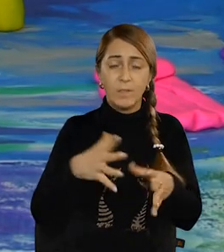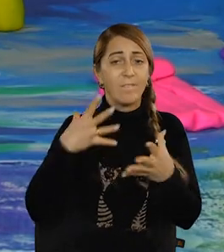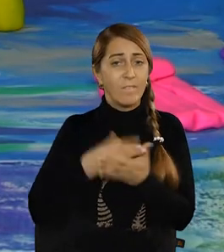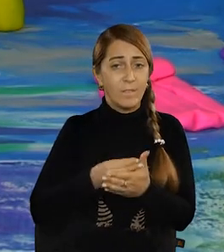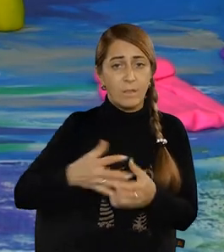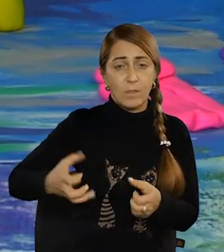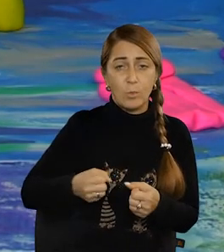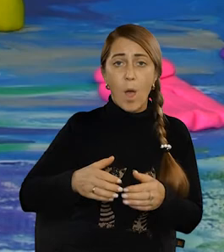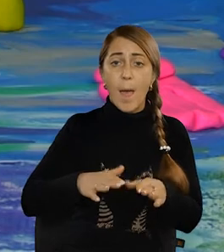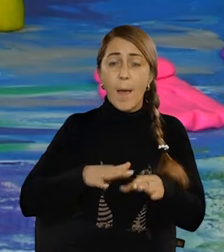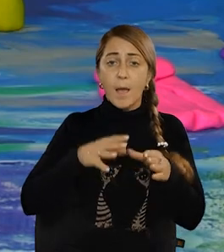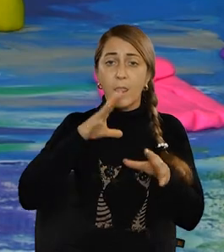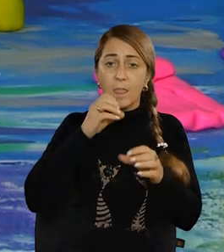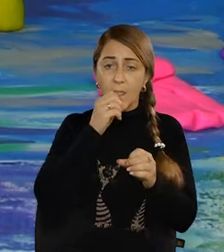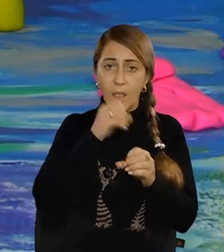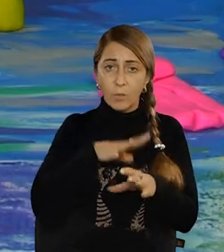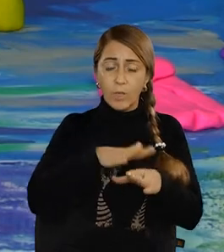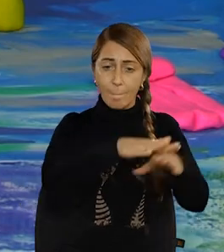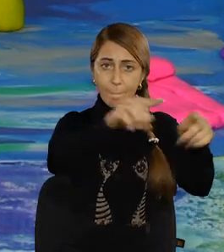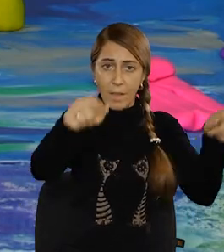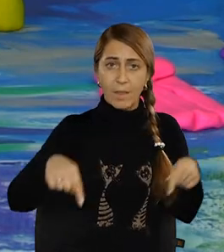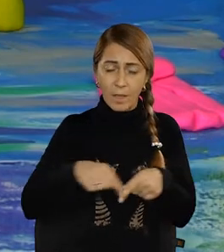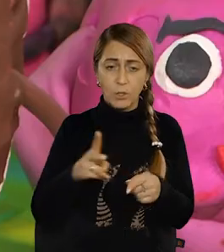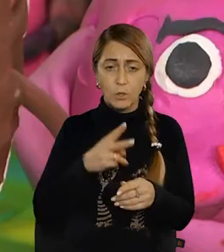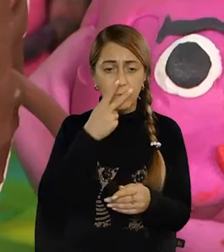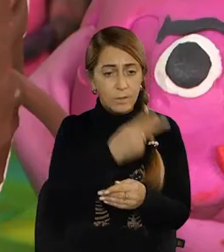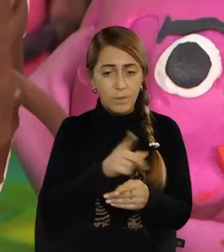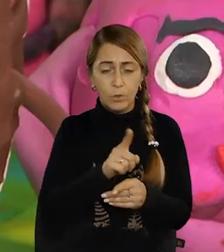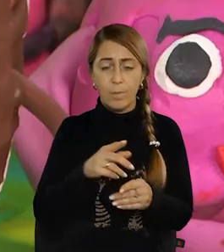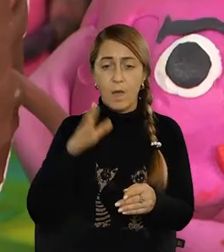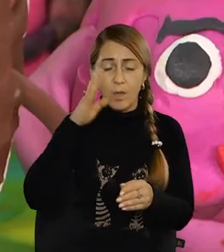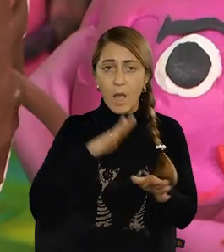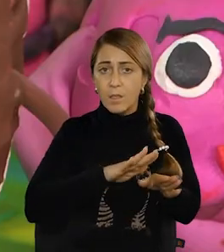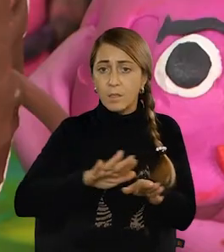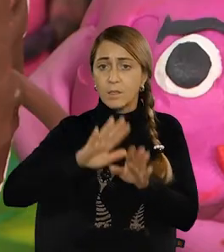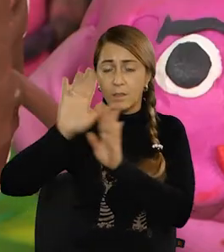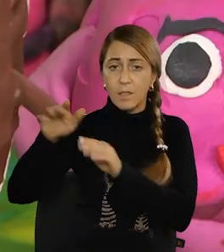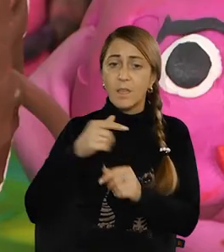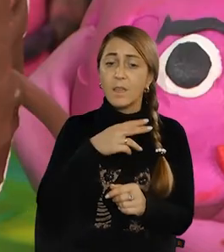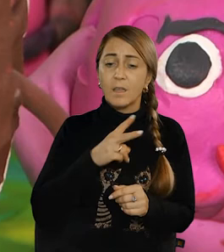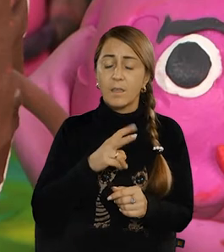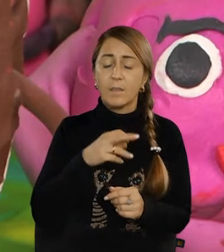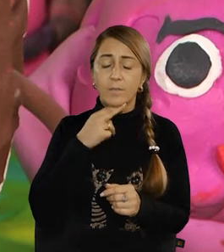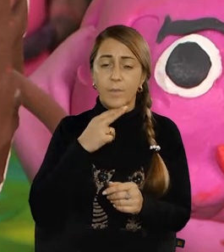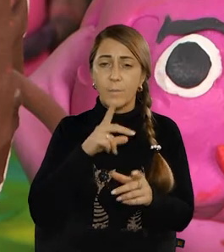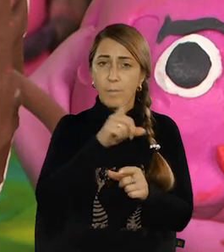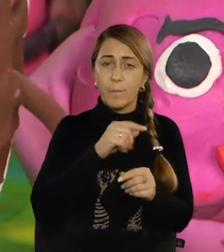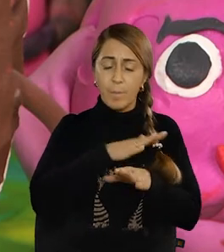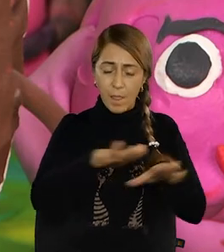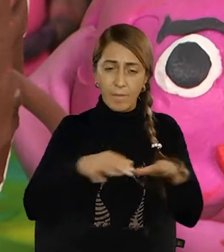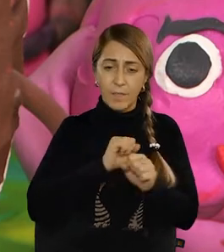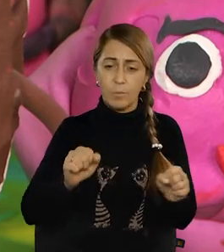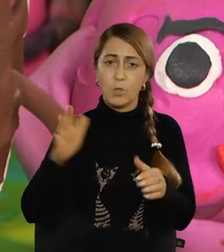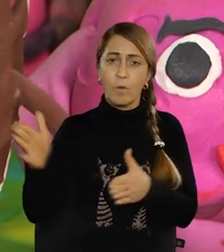собою надувний матрац, то потрібно слідкувати, щоб течія не віднесла. Не варто плавати під час сильного вітру, але якщо вже